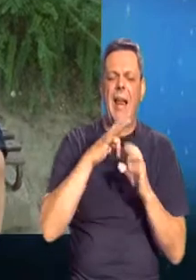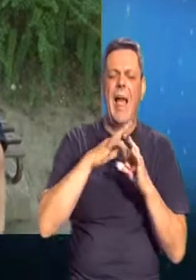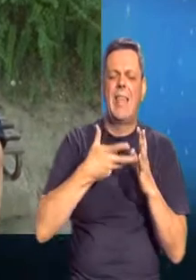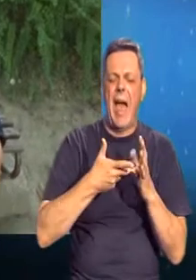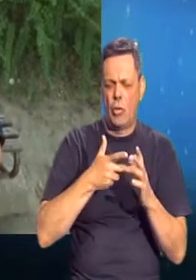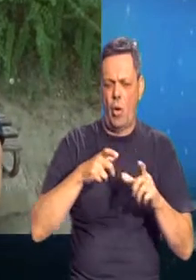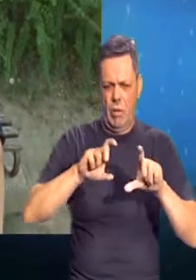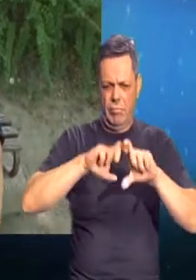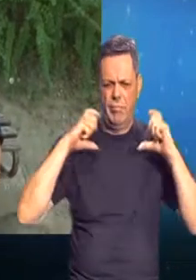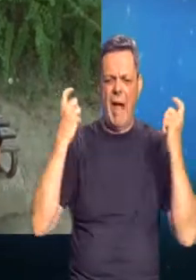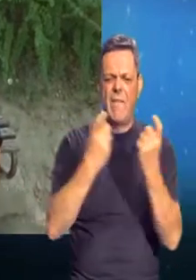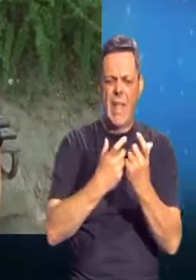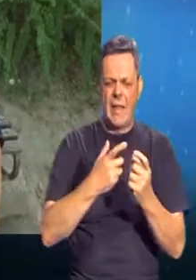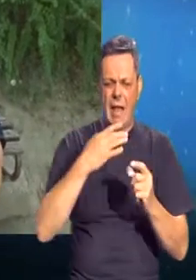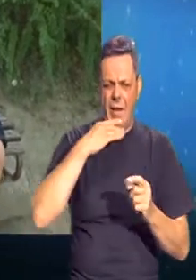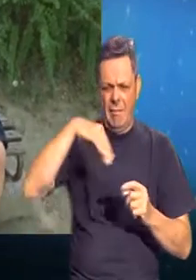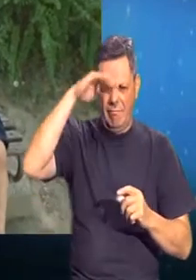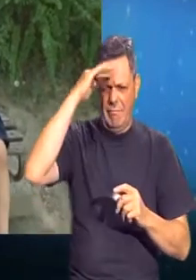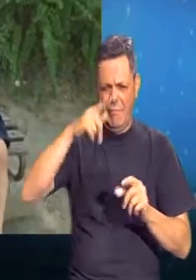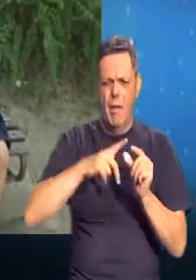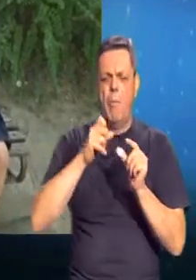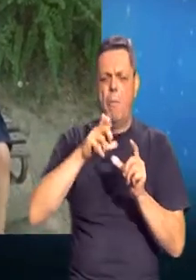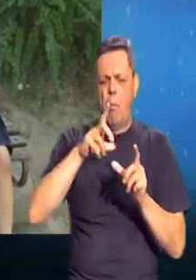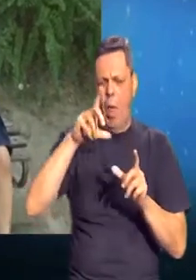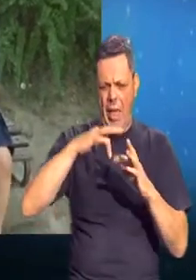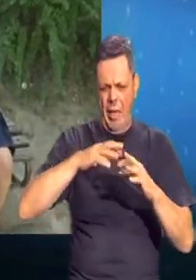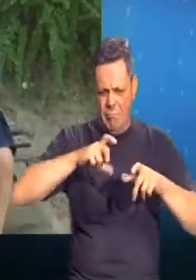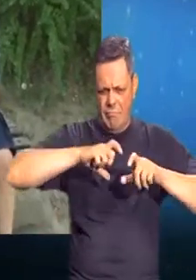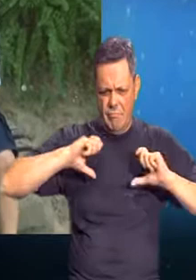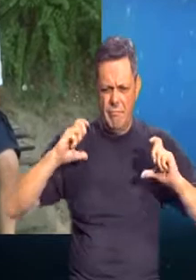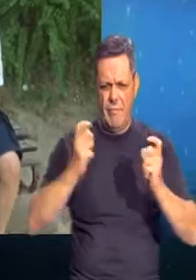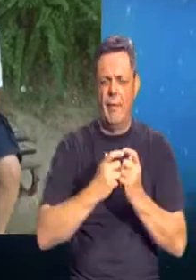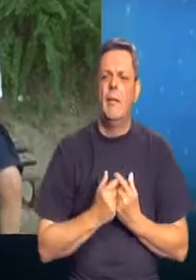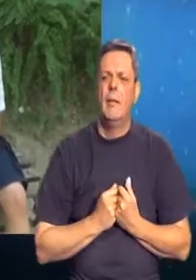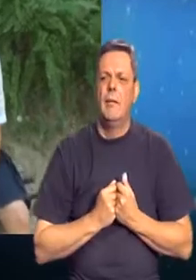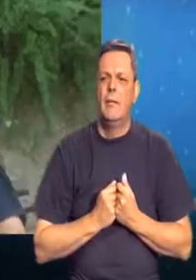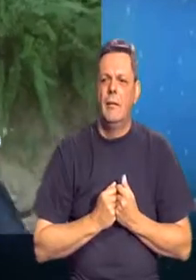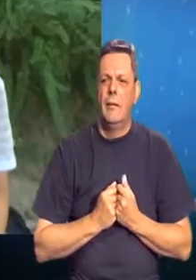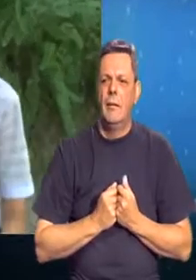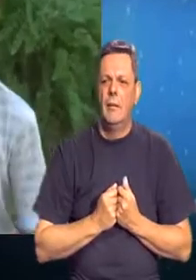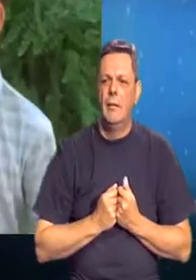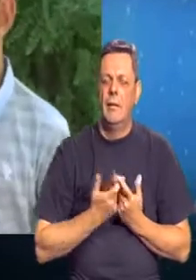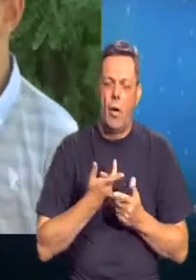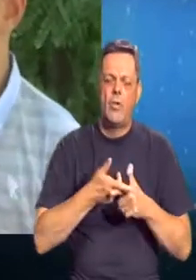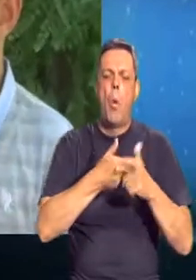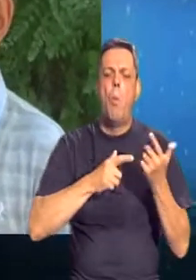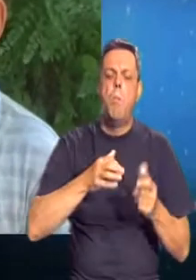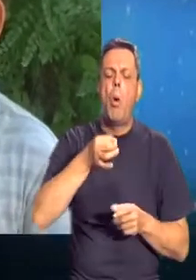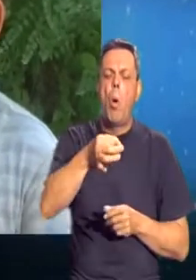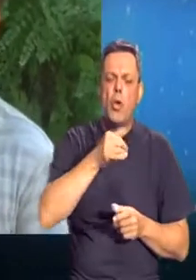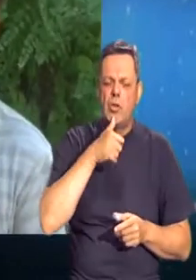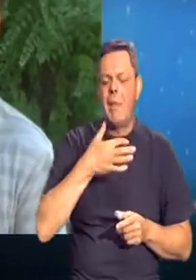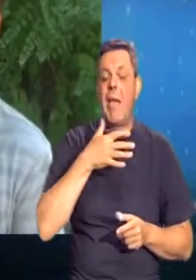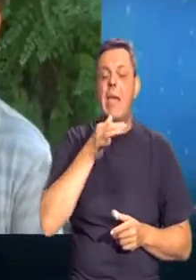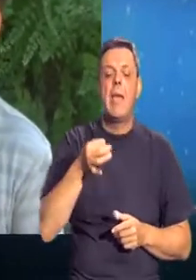i amfiteatar u Puli. A još k tome sam i o poluotocima i otocima